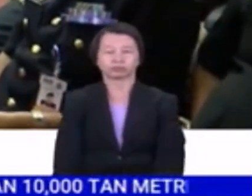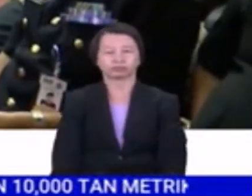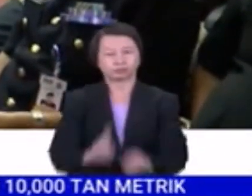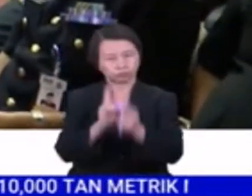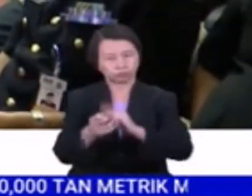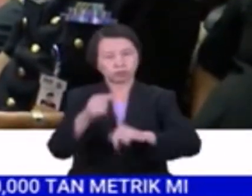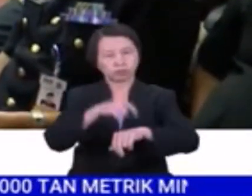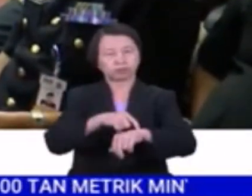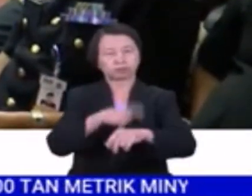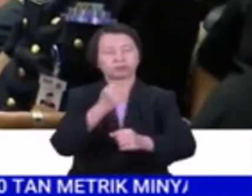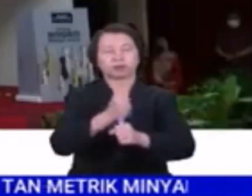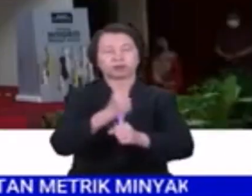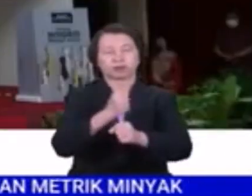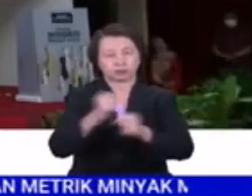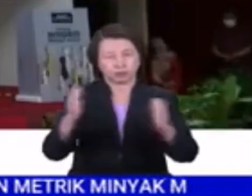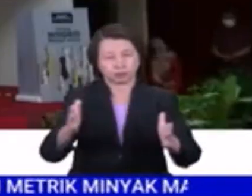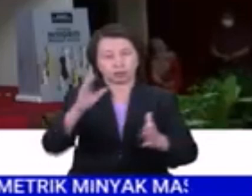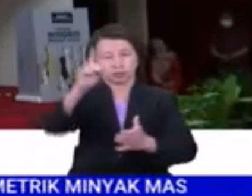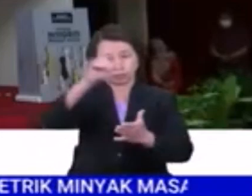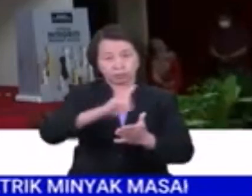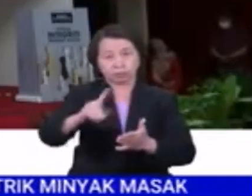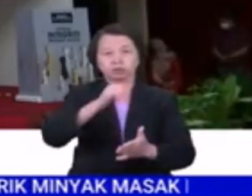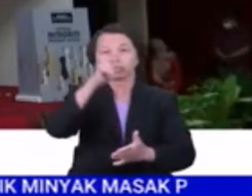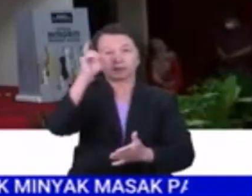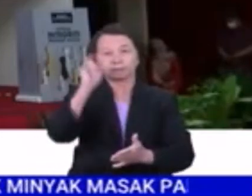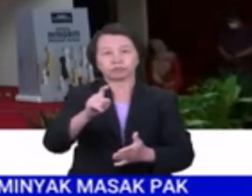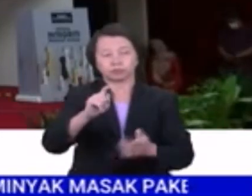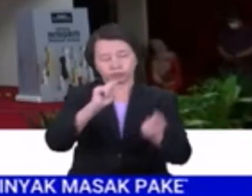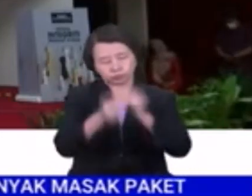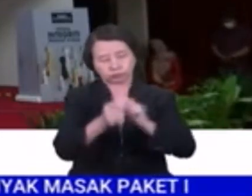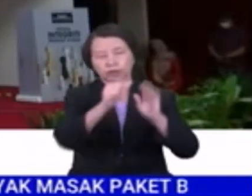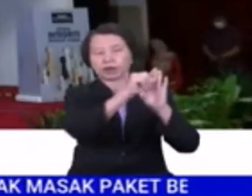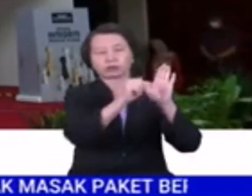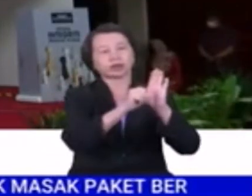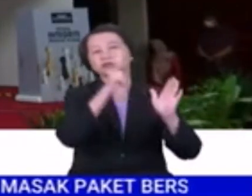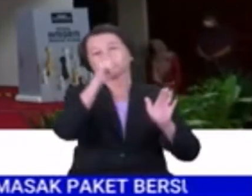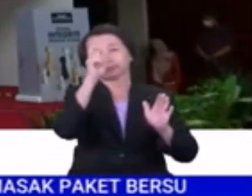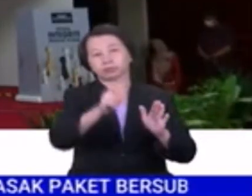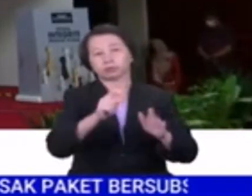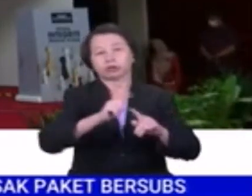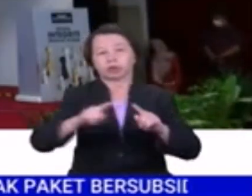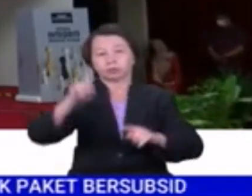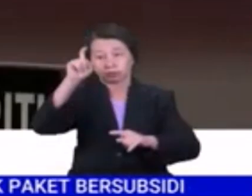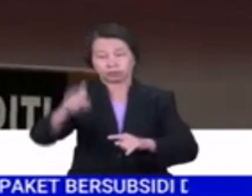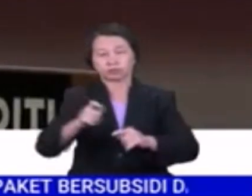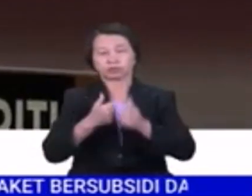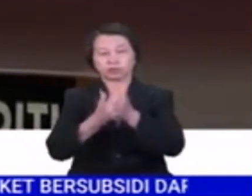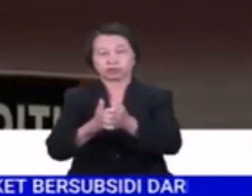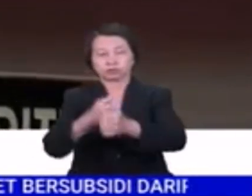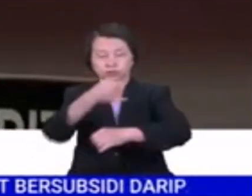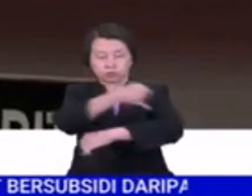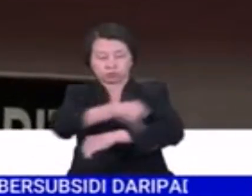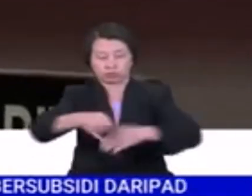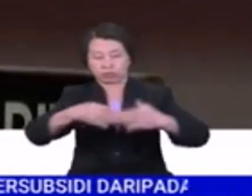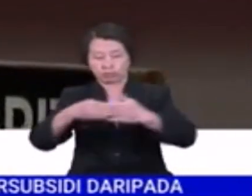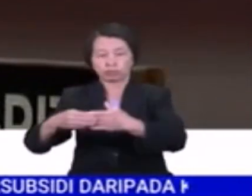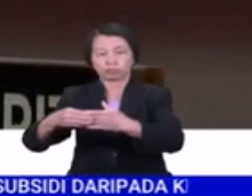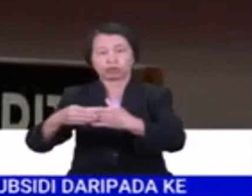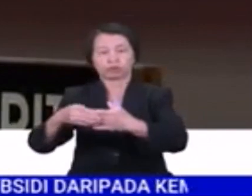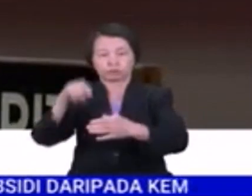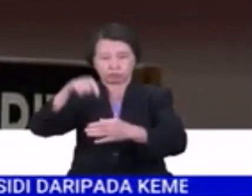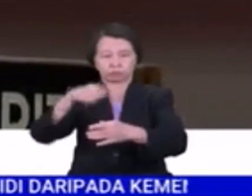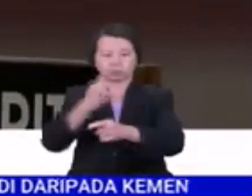Perubahan tempoh waktu bekerja dalam seminggu tidak memerlukan sebarang pindaan akta sedia ada namun harus berdasarkan garis panduan yang